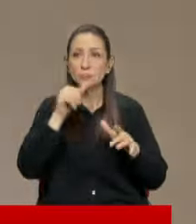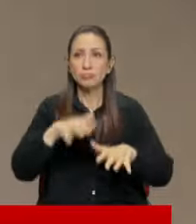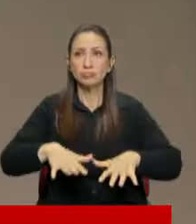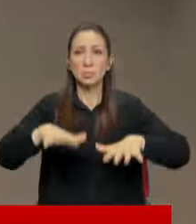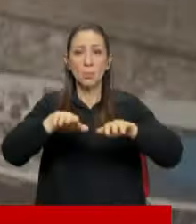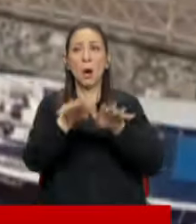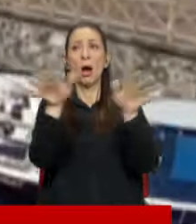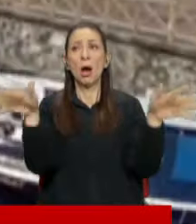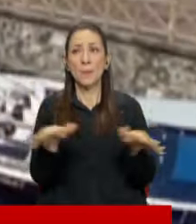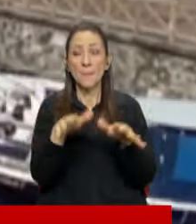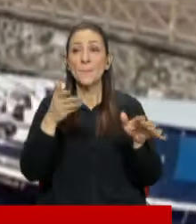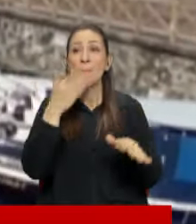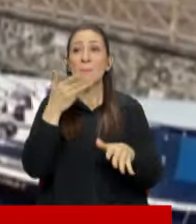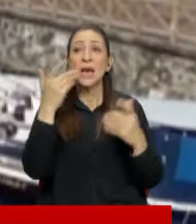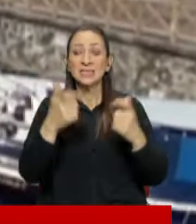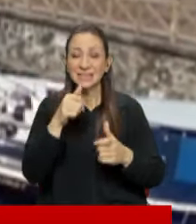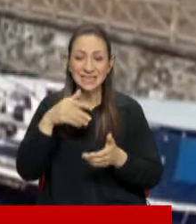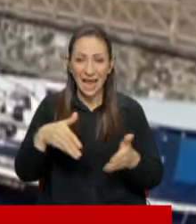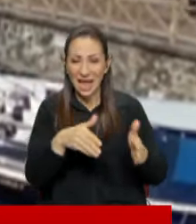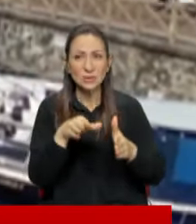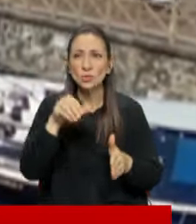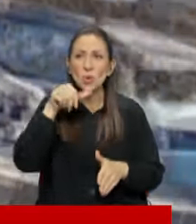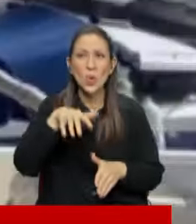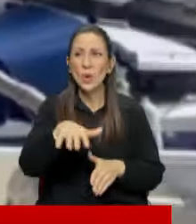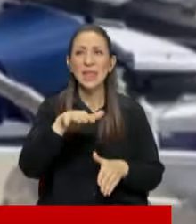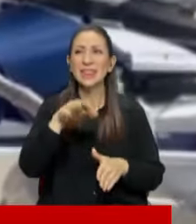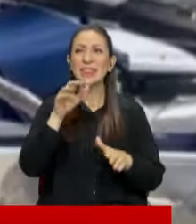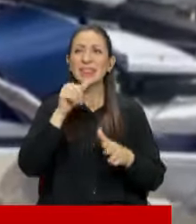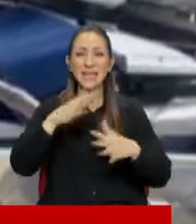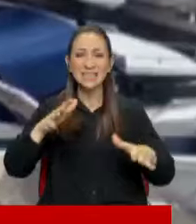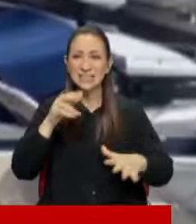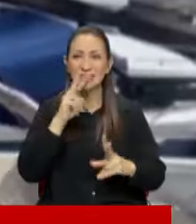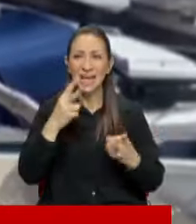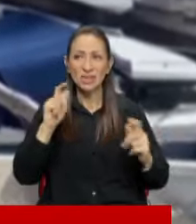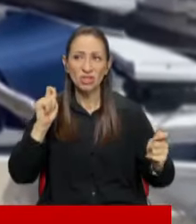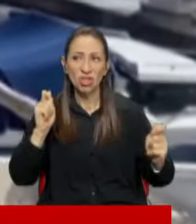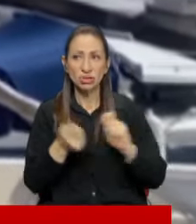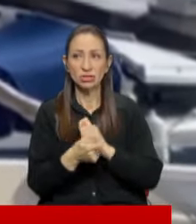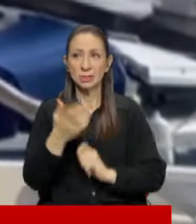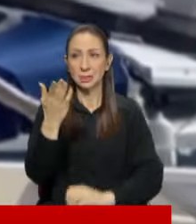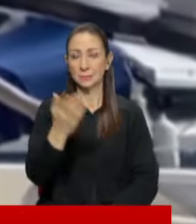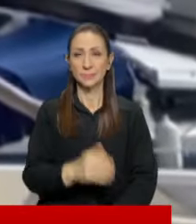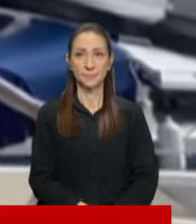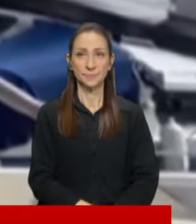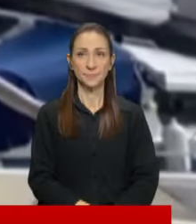taşkınlar yaşandı. Marmaris'te derelerden akan su denizin rengini değiştirdi.